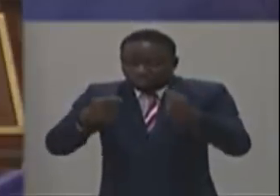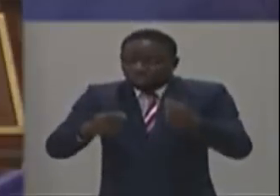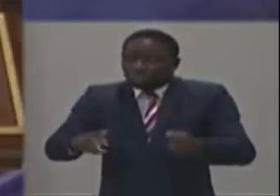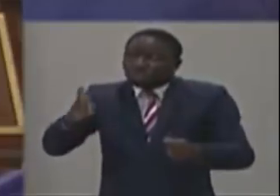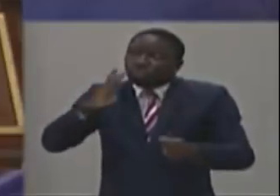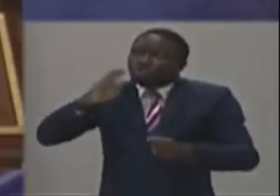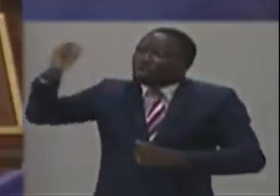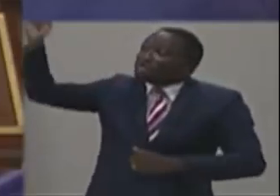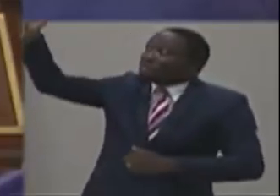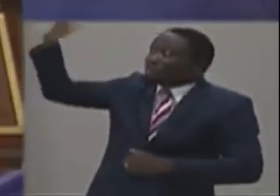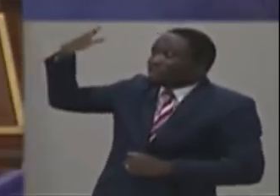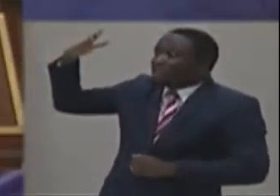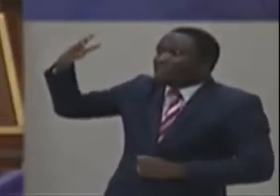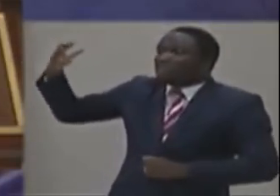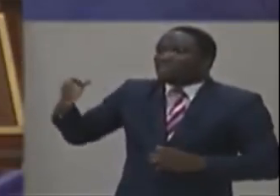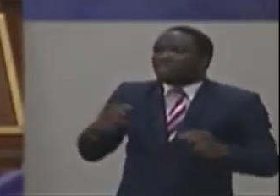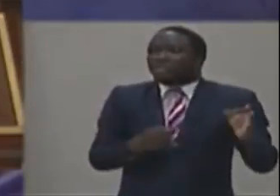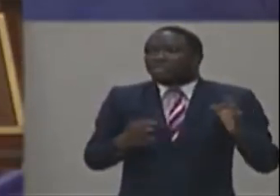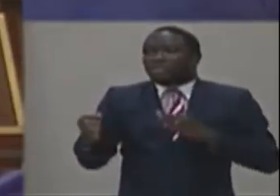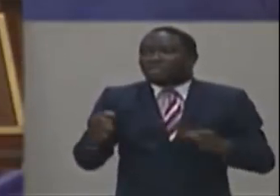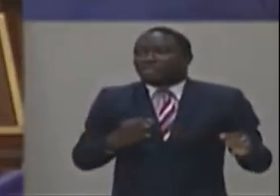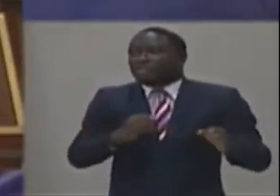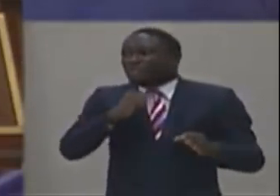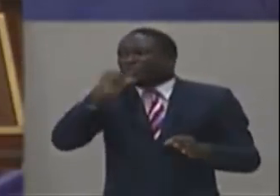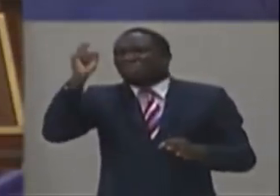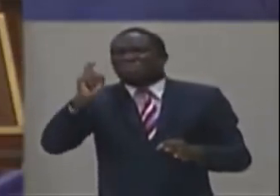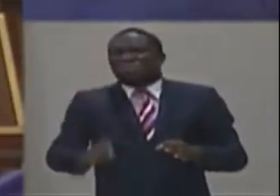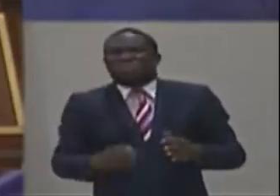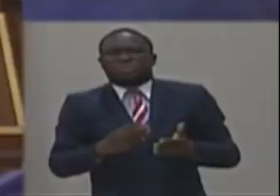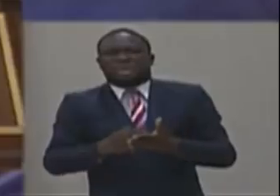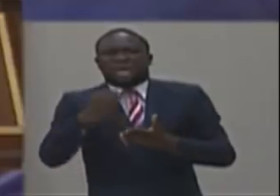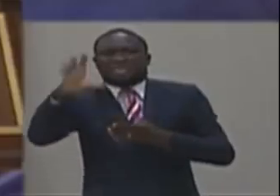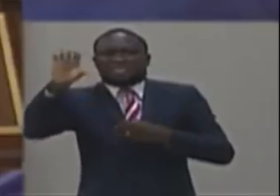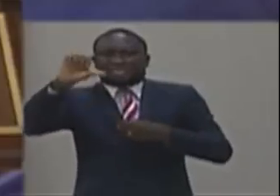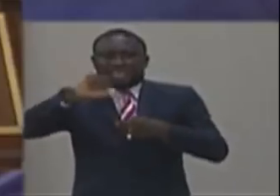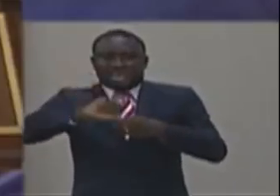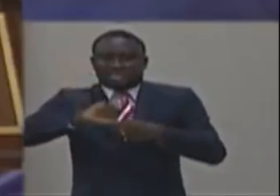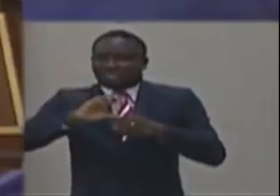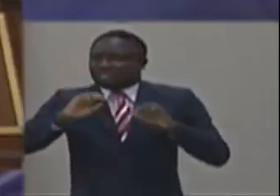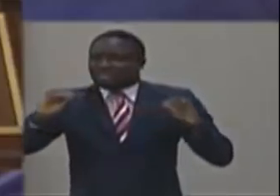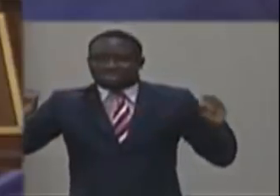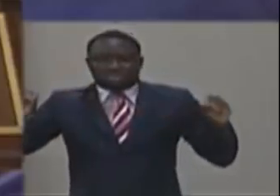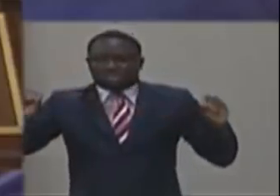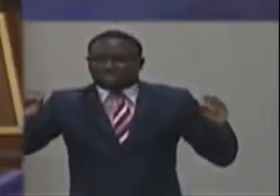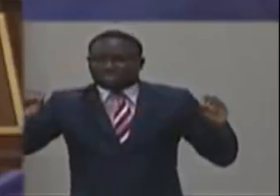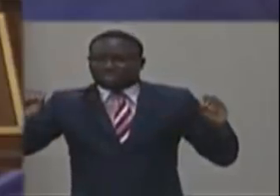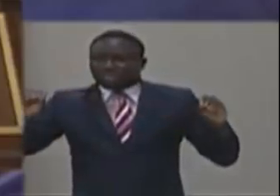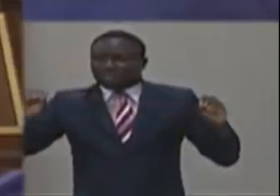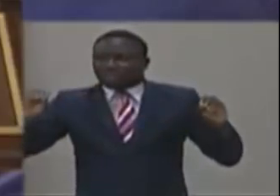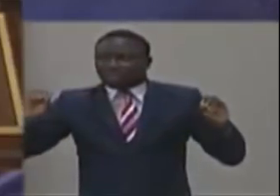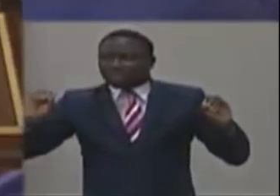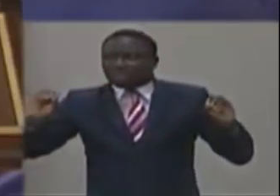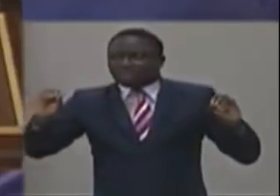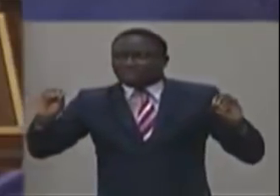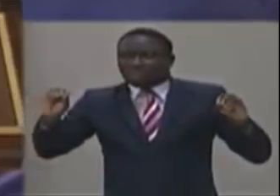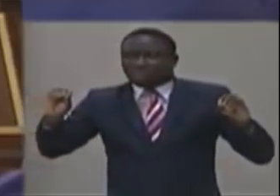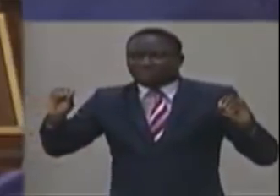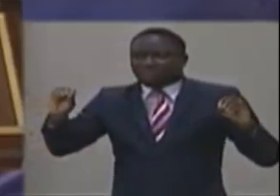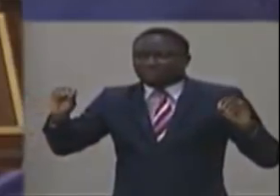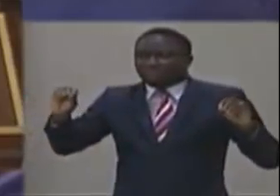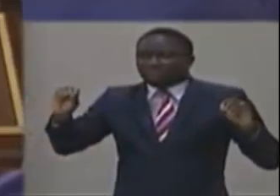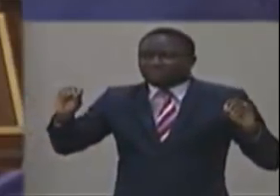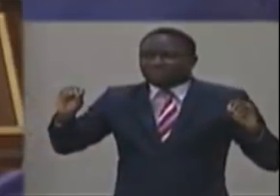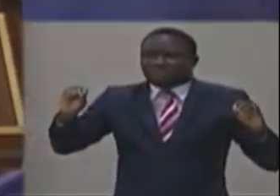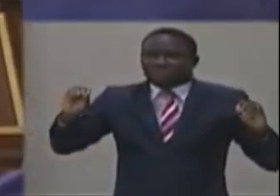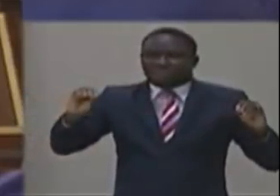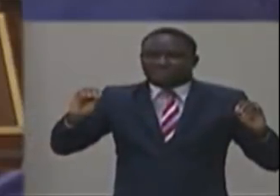soleil. Ça veut dire, il n'y a pas besoin d'acheter gaz. Premier labourage, pour faire pour vous, tout, doit